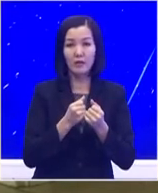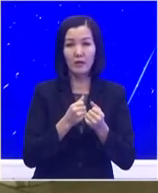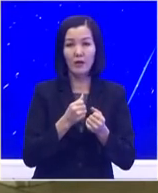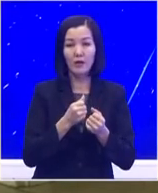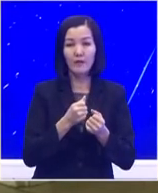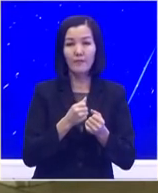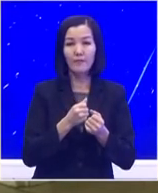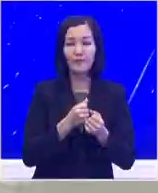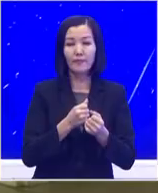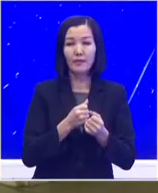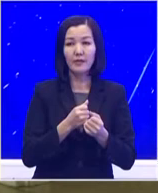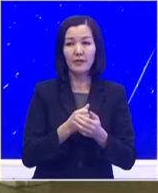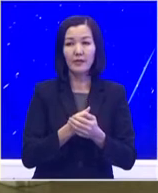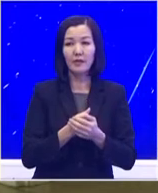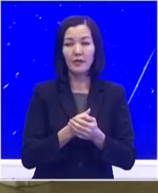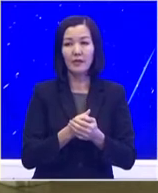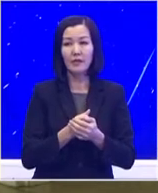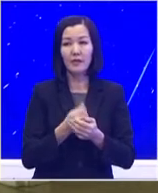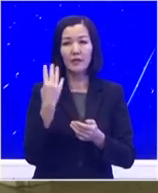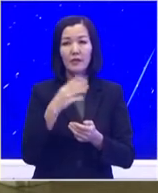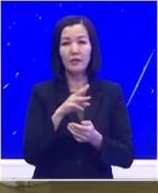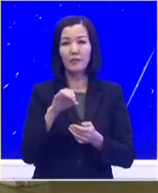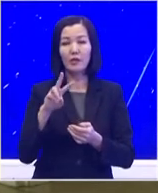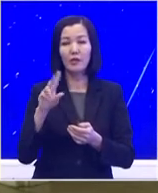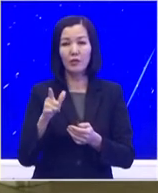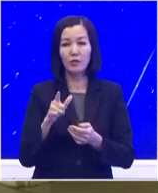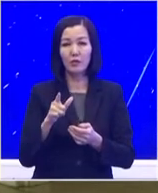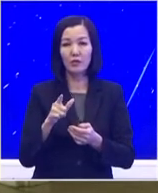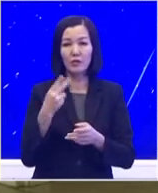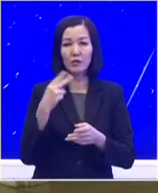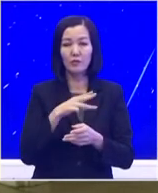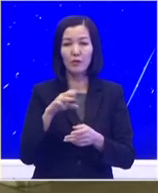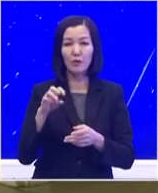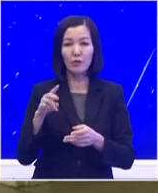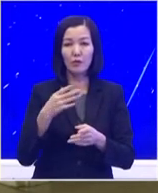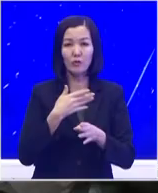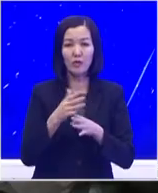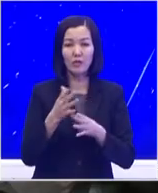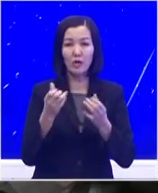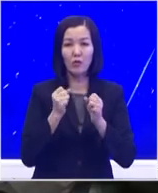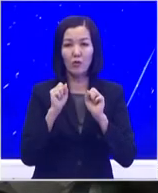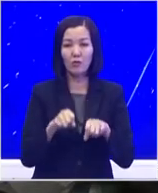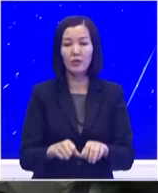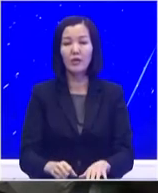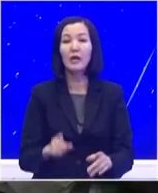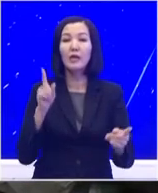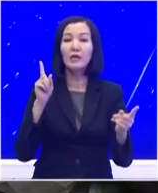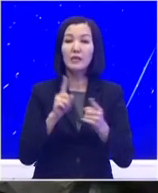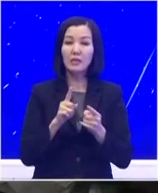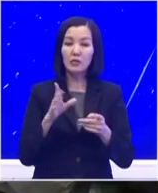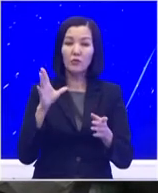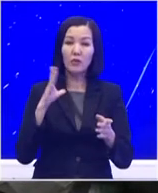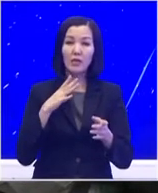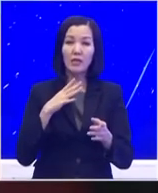болу міндетті емес деген ол. 40 миллион деп бағалап берсе сізге, сіз 20 миллионға дейін ала аласыз деген сөз ғой. Кездесуге келген